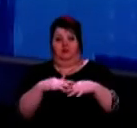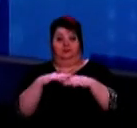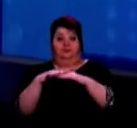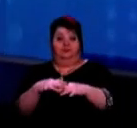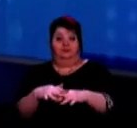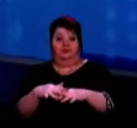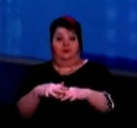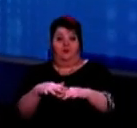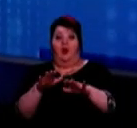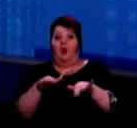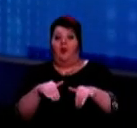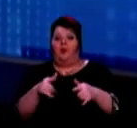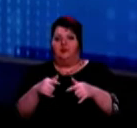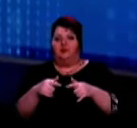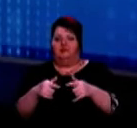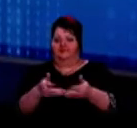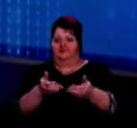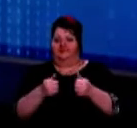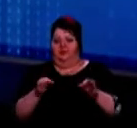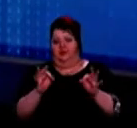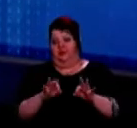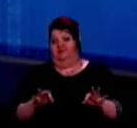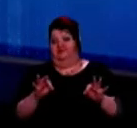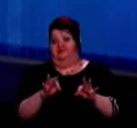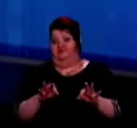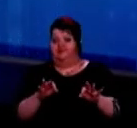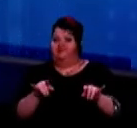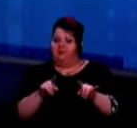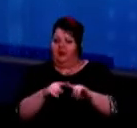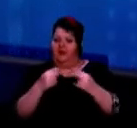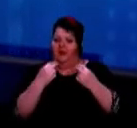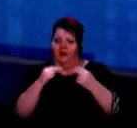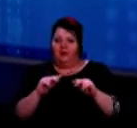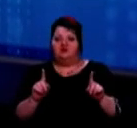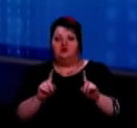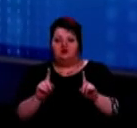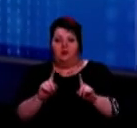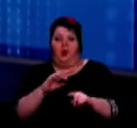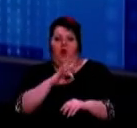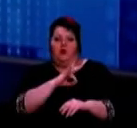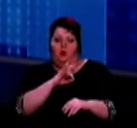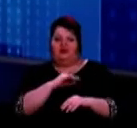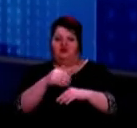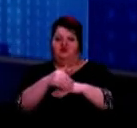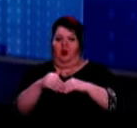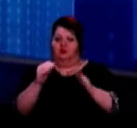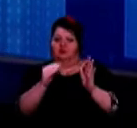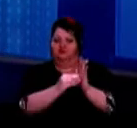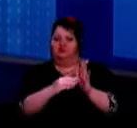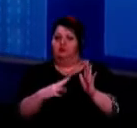гроші і потім ніякого товару не отримуєте. Завжди все-таки краще, щоб юридична адреса якась була, щоб